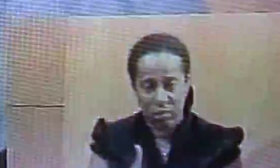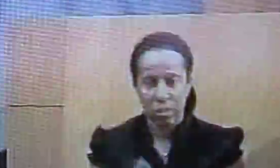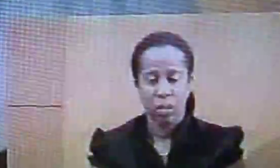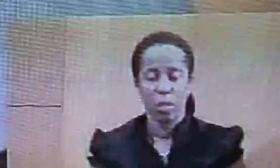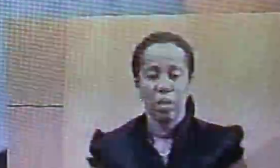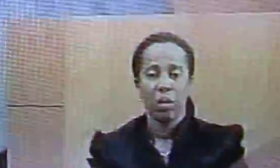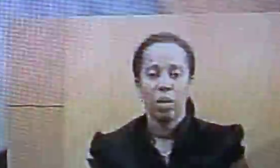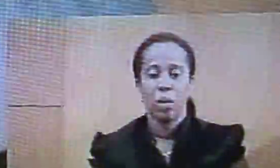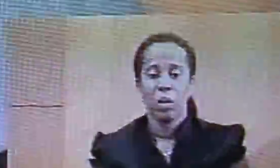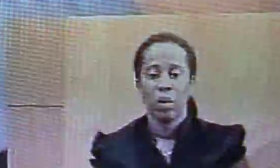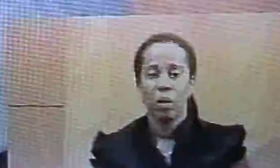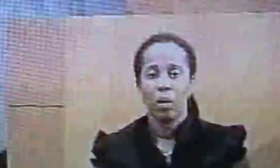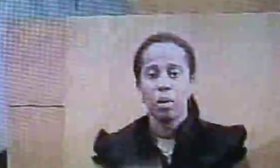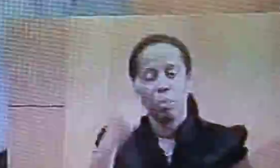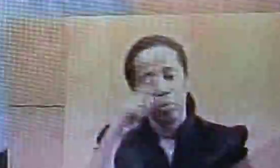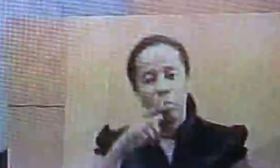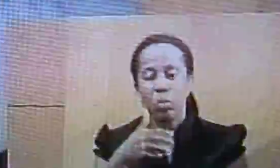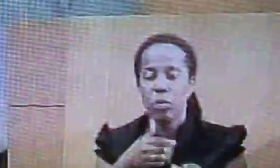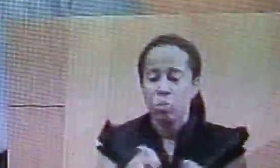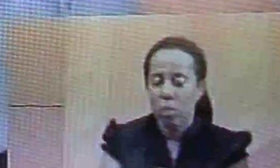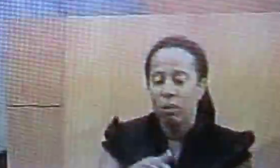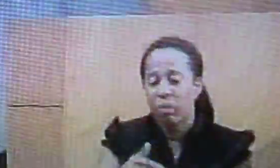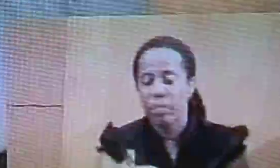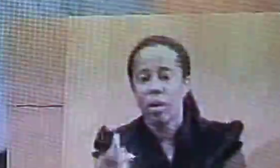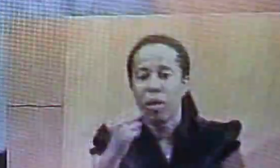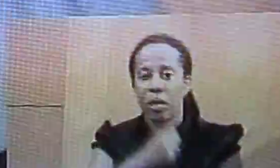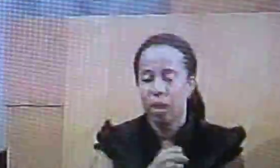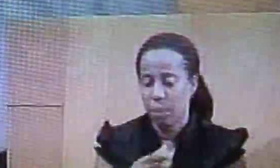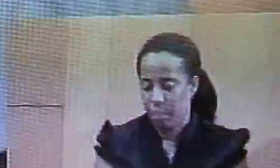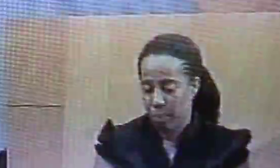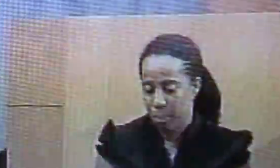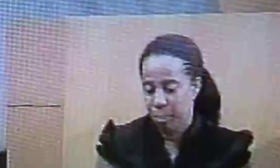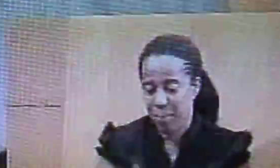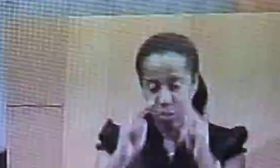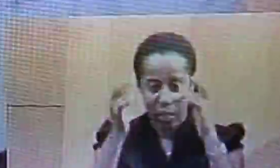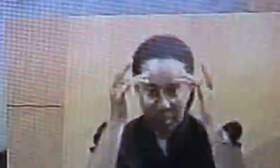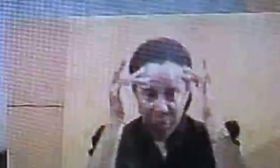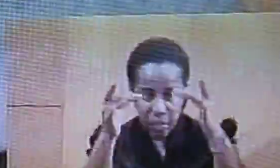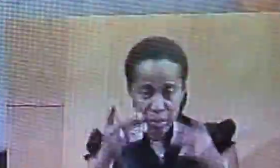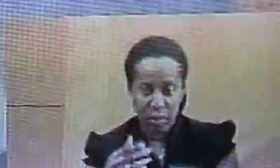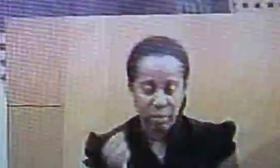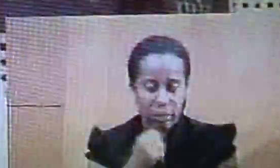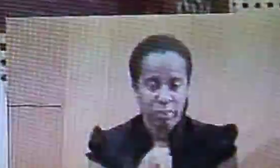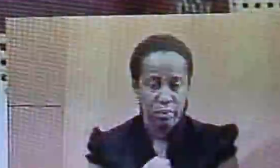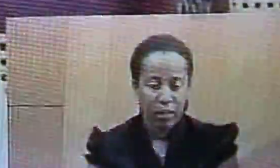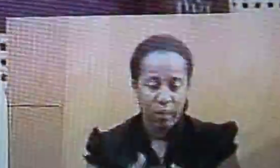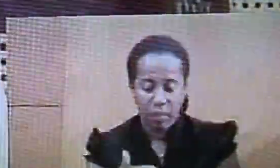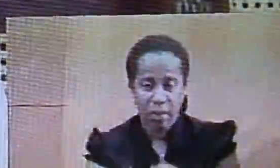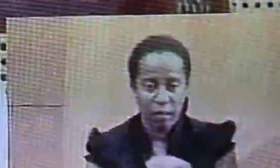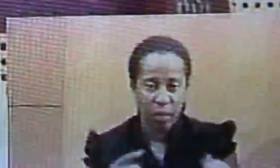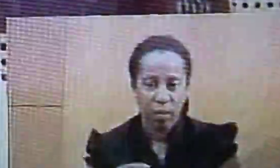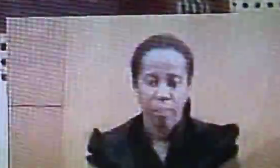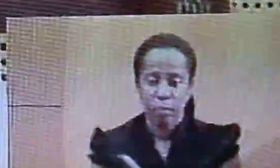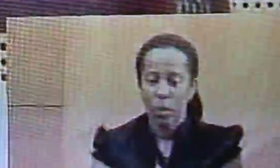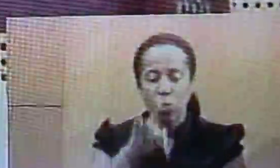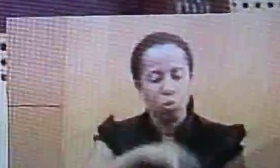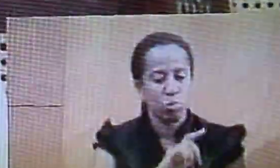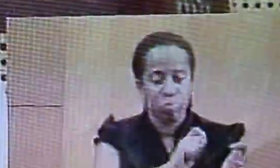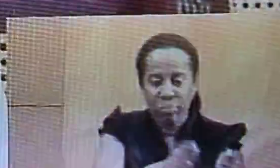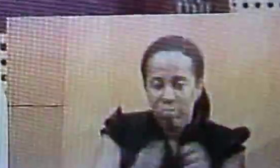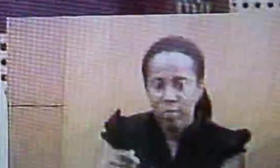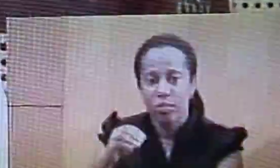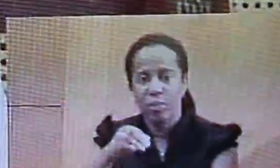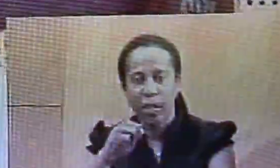pouvoir le faire, comme on fait beaucoup en France, on a dit, on va faire une période d'expérimentation. Alors, il y a des circulaires qui ont désigné des régions